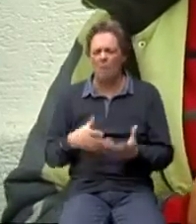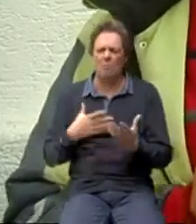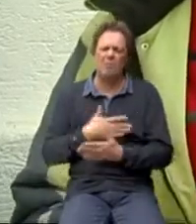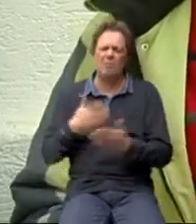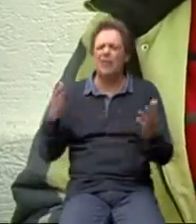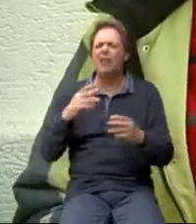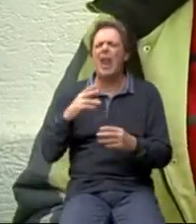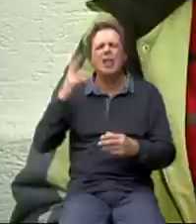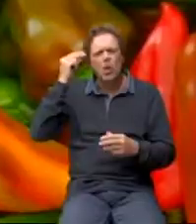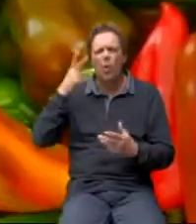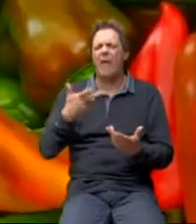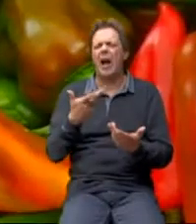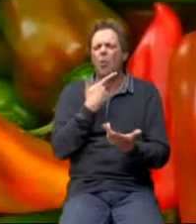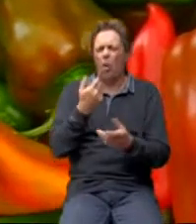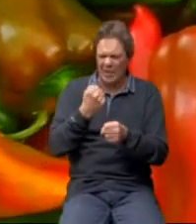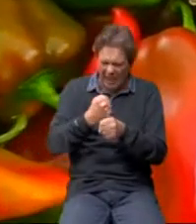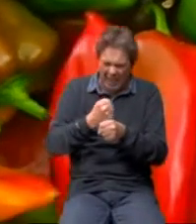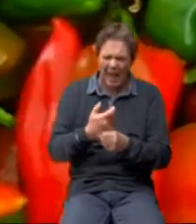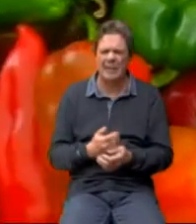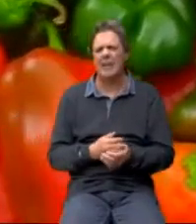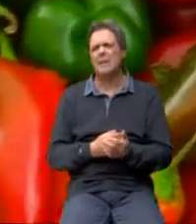su proizvedeni, na primjer,